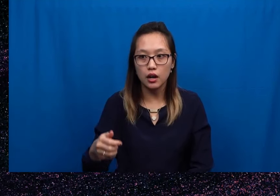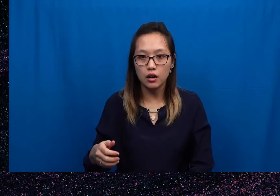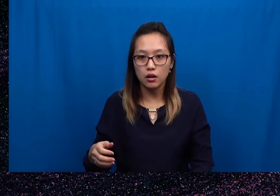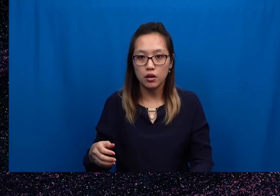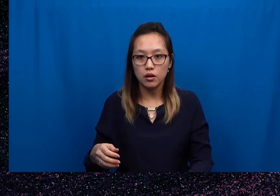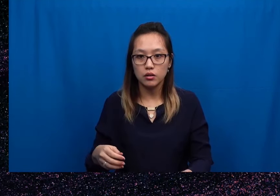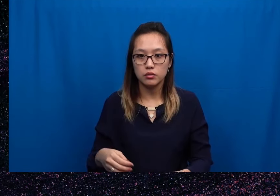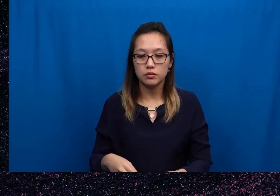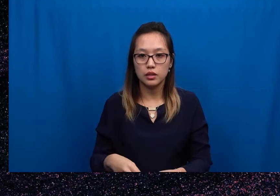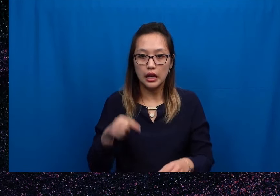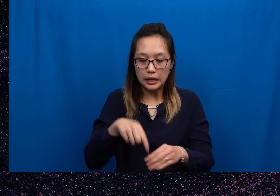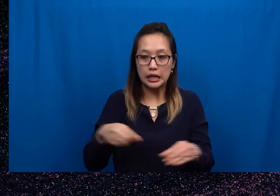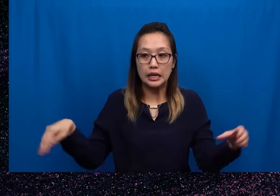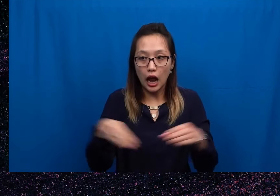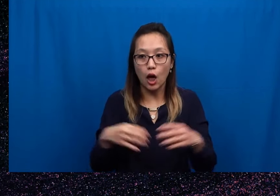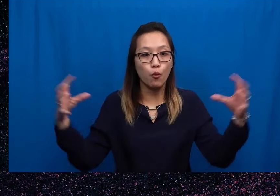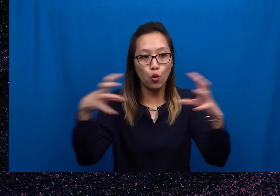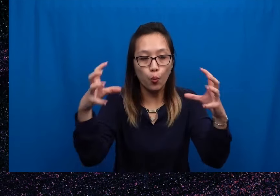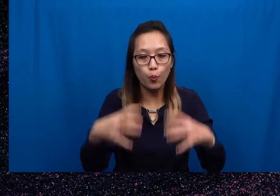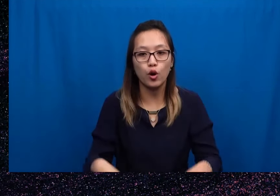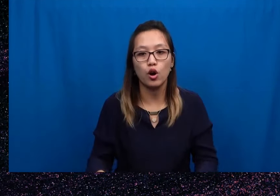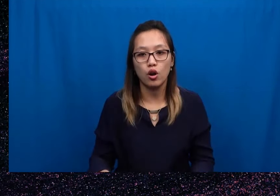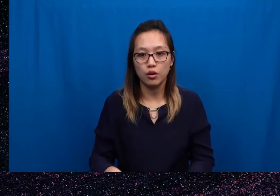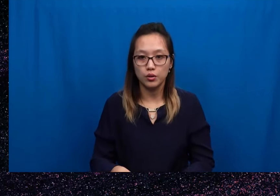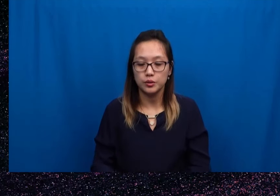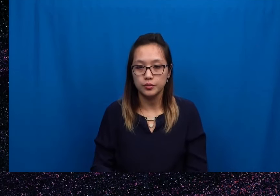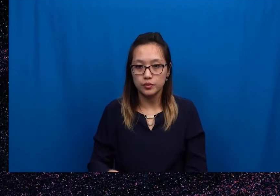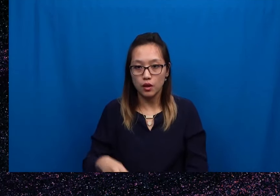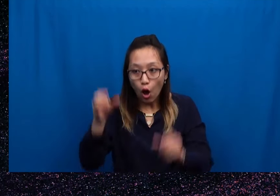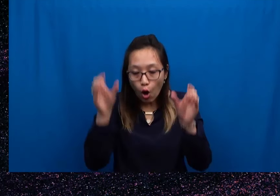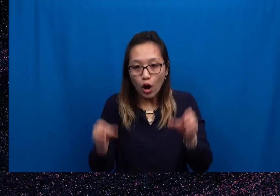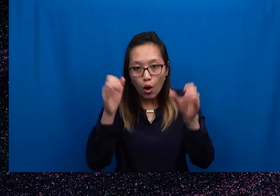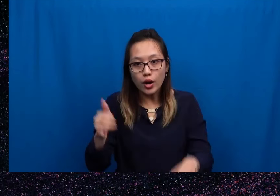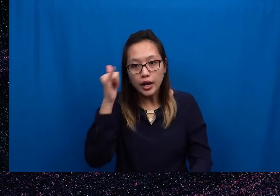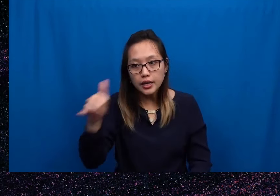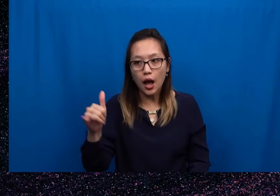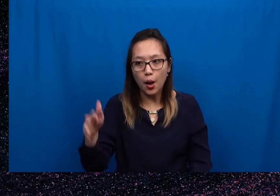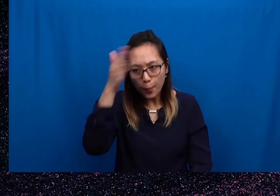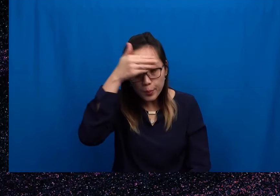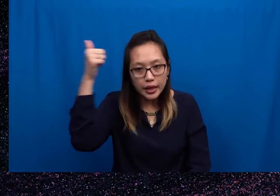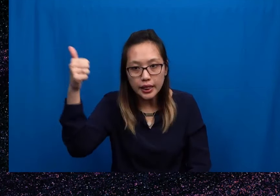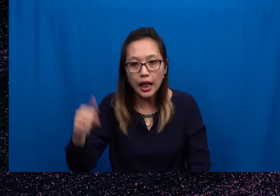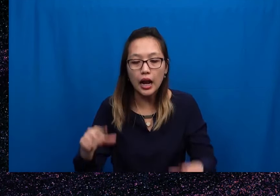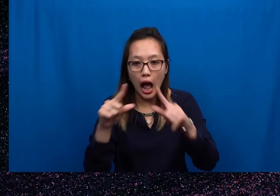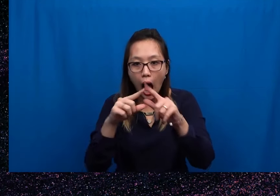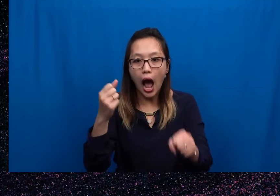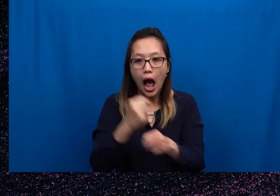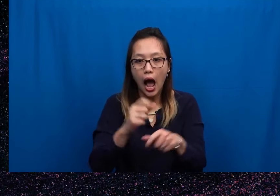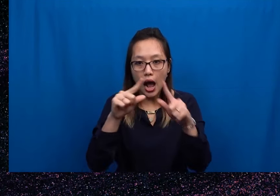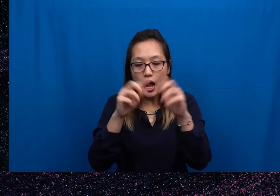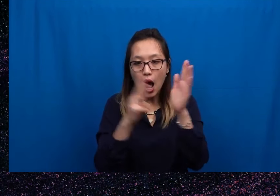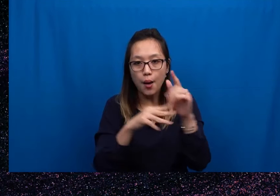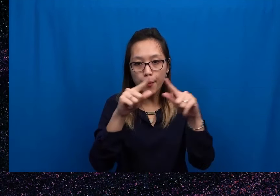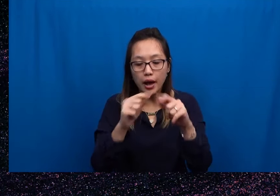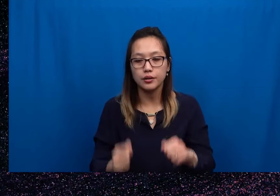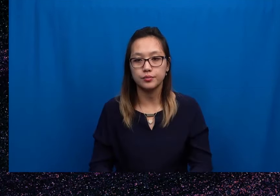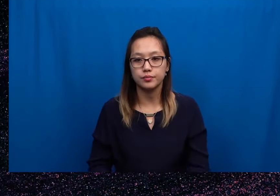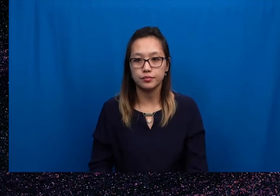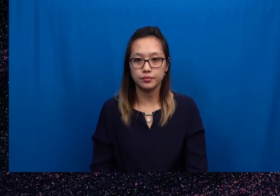bukan hanya itu. Dia juga seorang yang menguasai hukum-hukum agama. Dia seorang yang